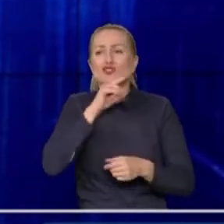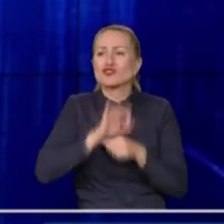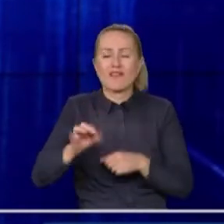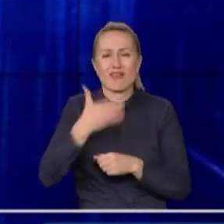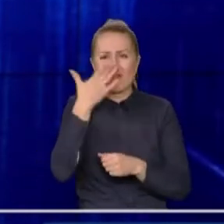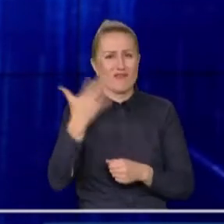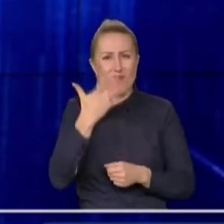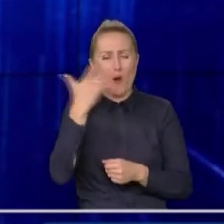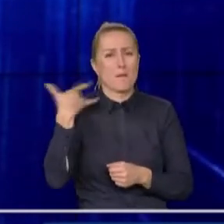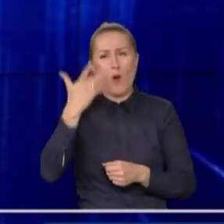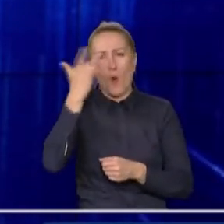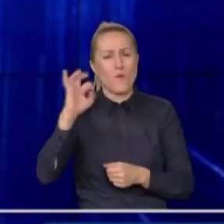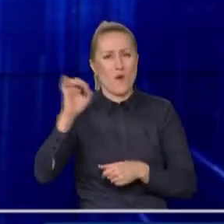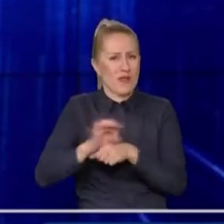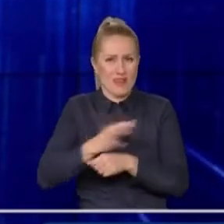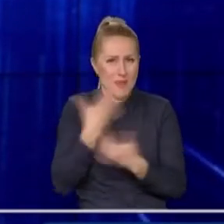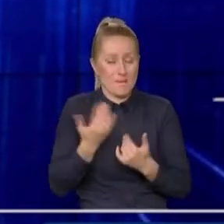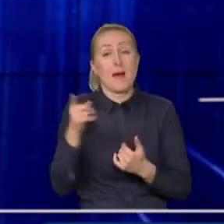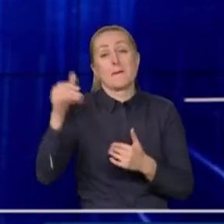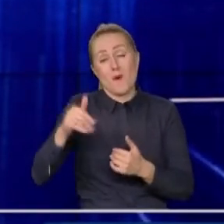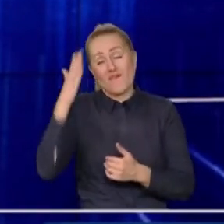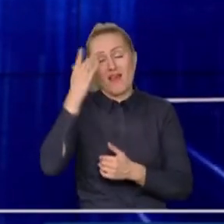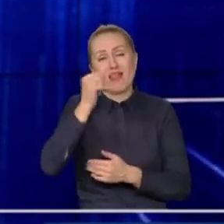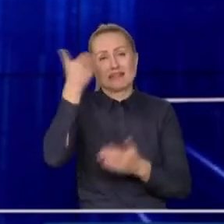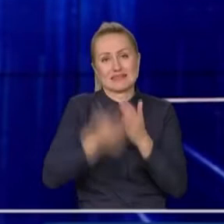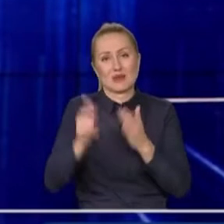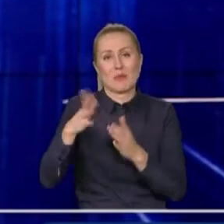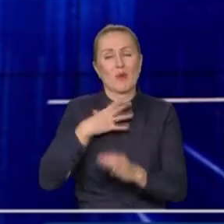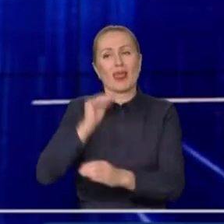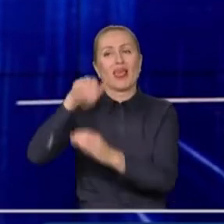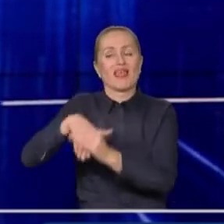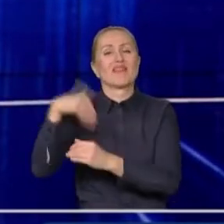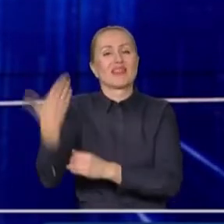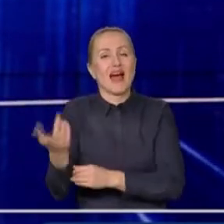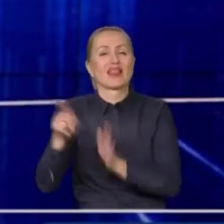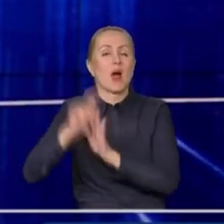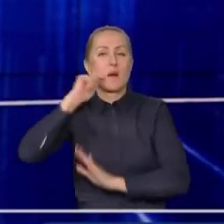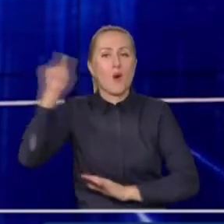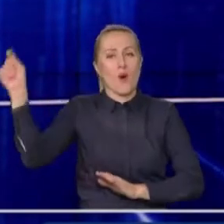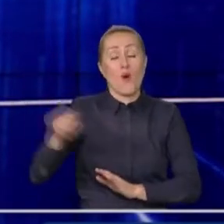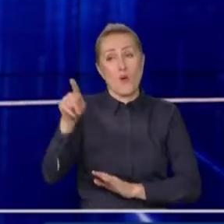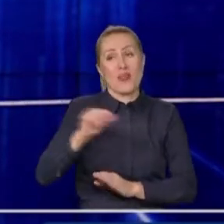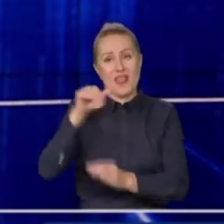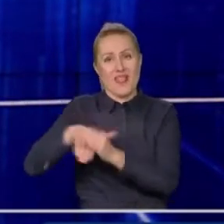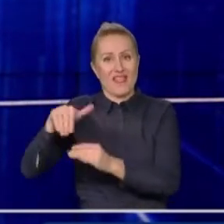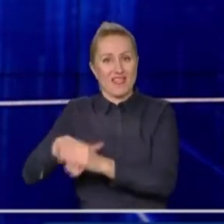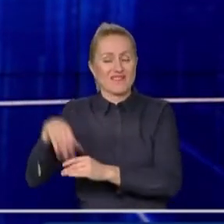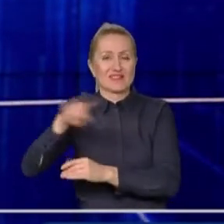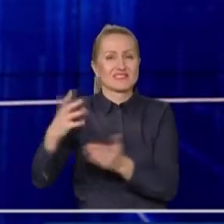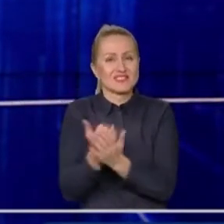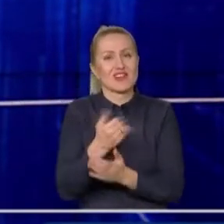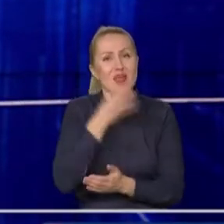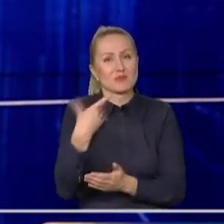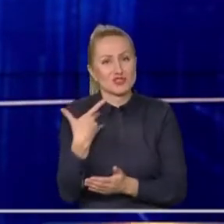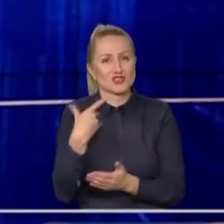strony reżimu Łukaszenki. Poza tym, że mogą utracić pieniądze, jakie zainwestowali w podróż, bo to była inwestycja w podróż po lepsze życie